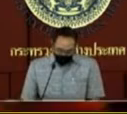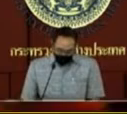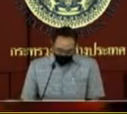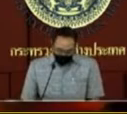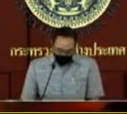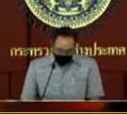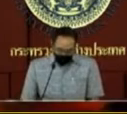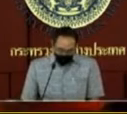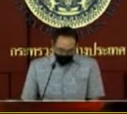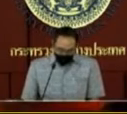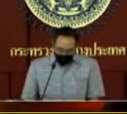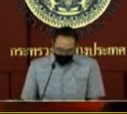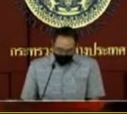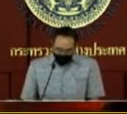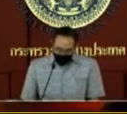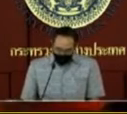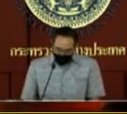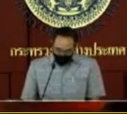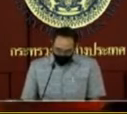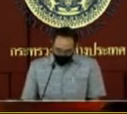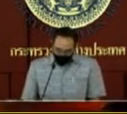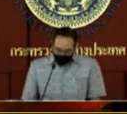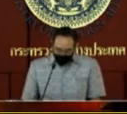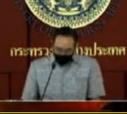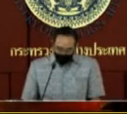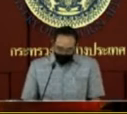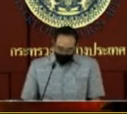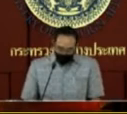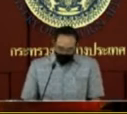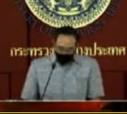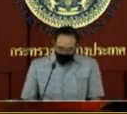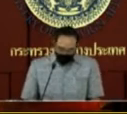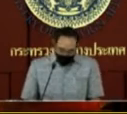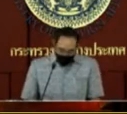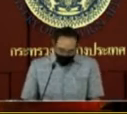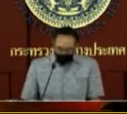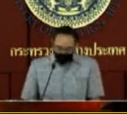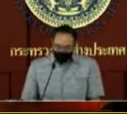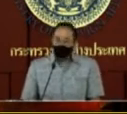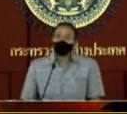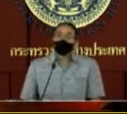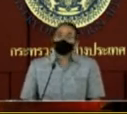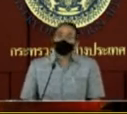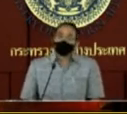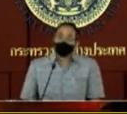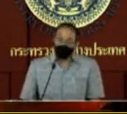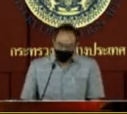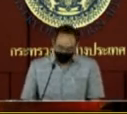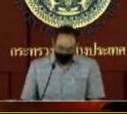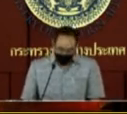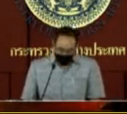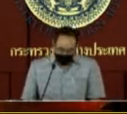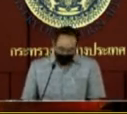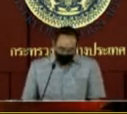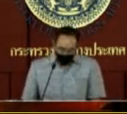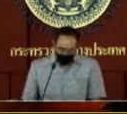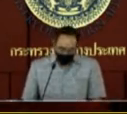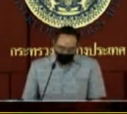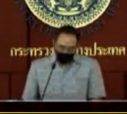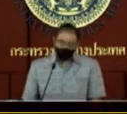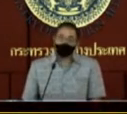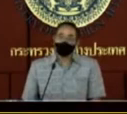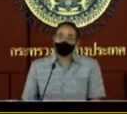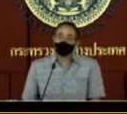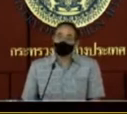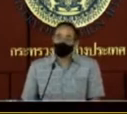ความเป็นเจ้าภาพของการเป็น APEC นั้นมีความสำคัญอย่างยิ่งนะครับสำหรับคนไทยทั้งประเท